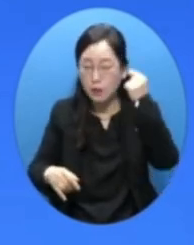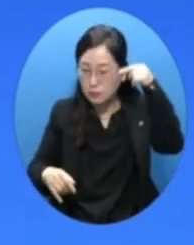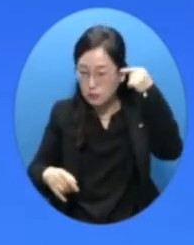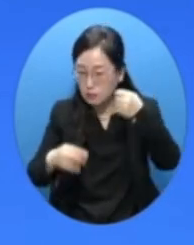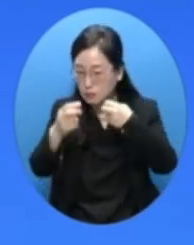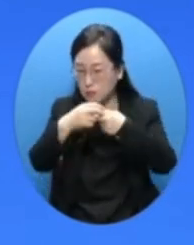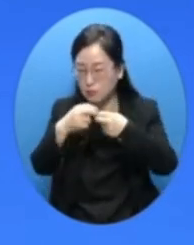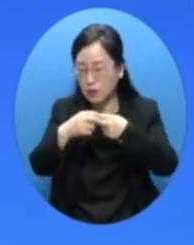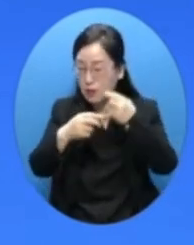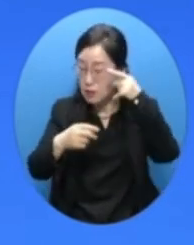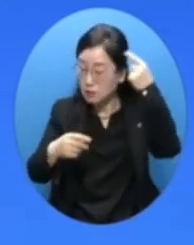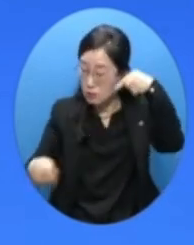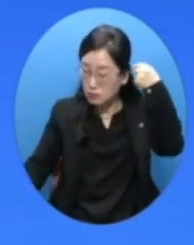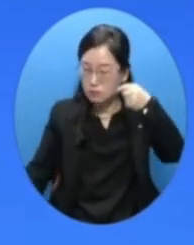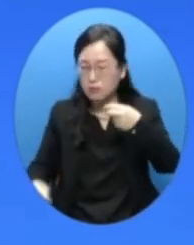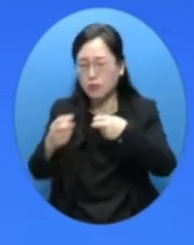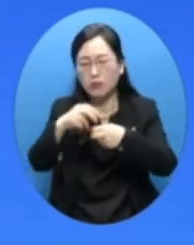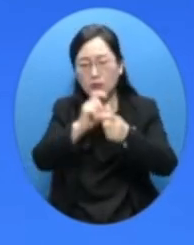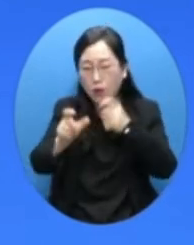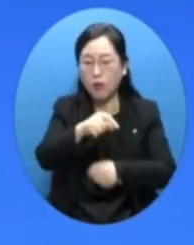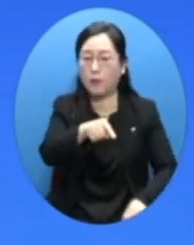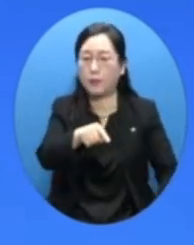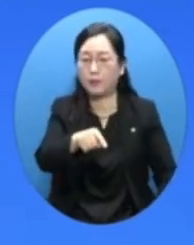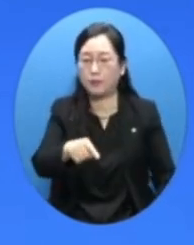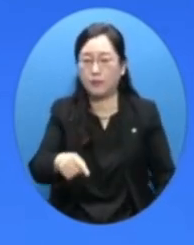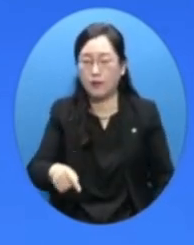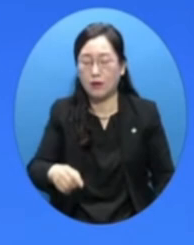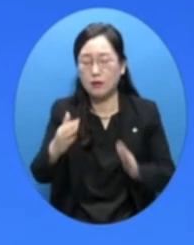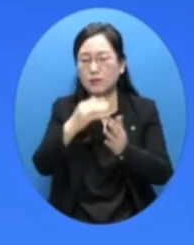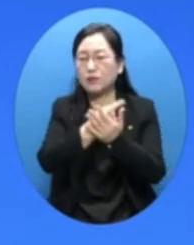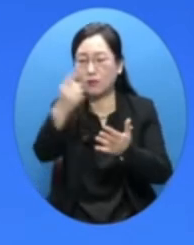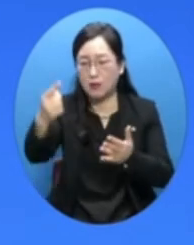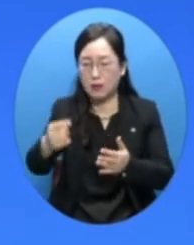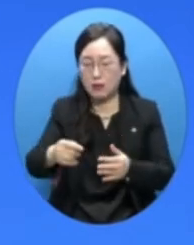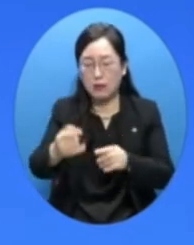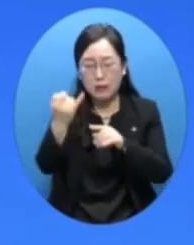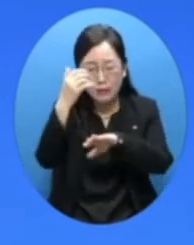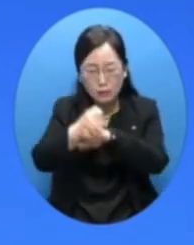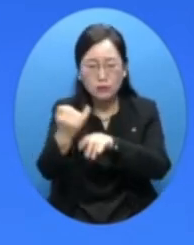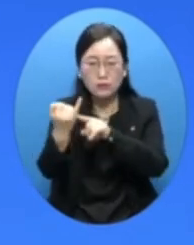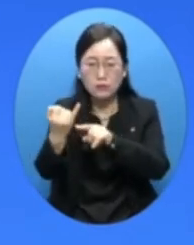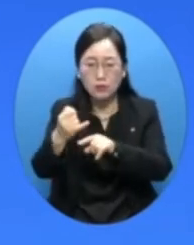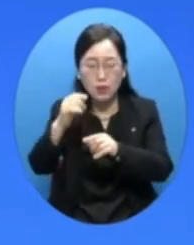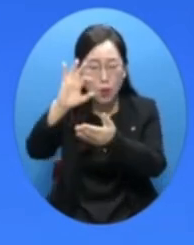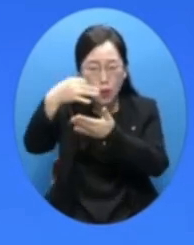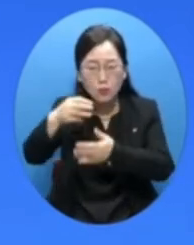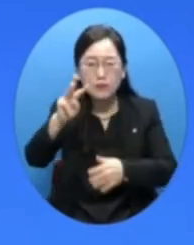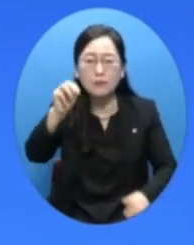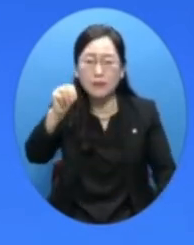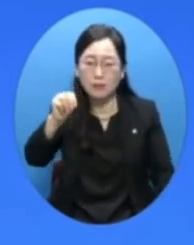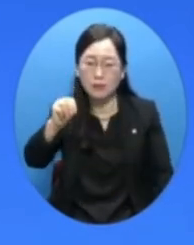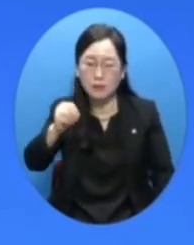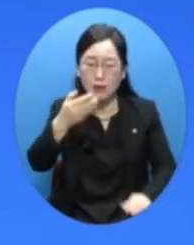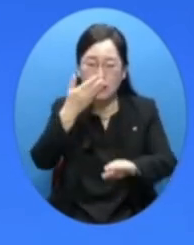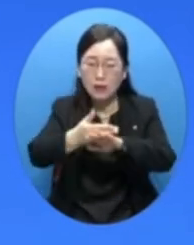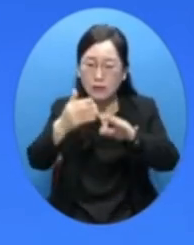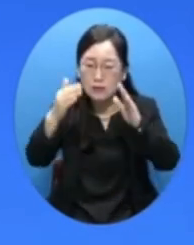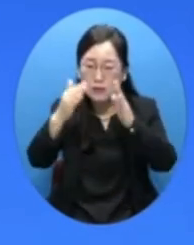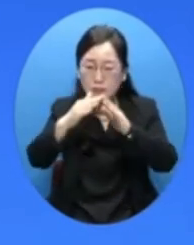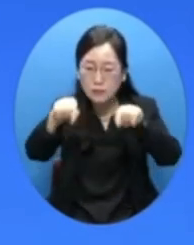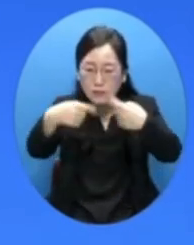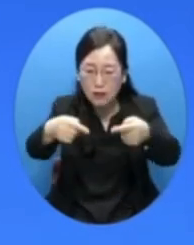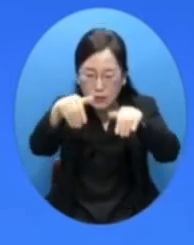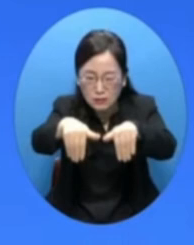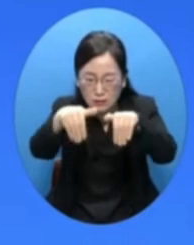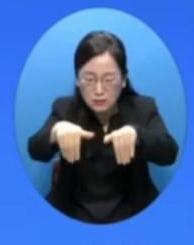나갑니다. 초등학교 졸업하고 월급 3만 원 받은 남의 집에 식모살이로 들어갑니다. 가서 과진 고생을 다